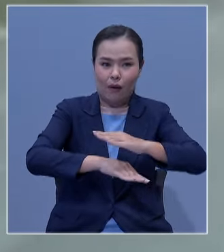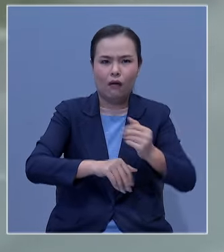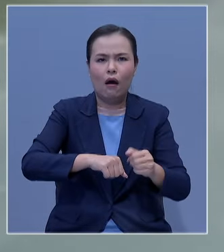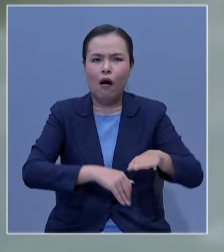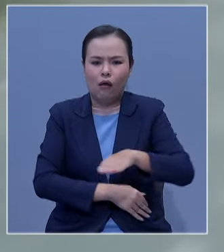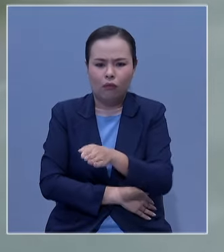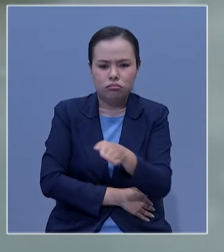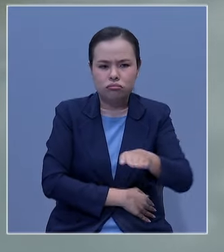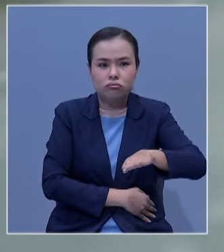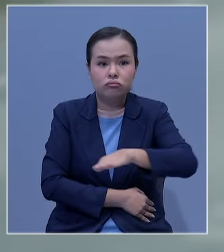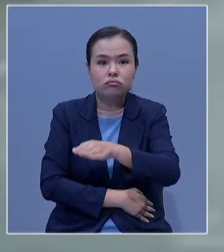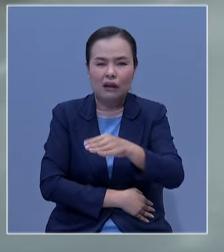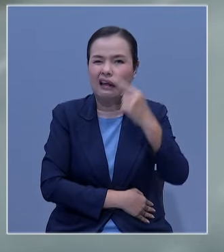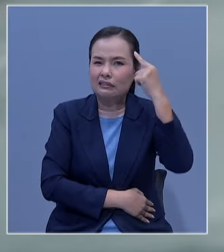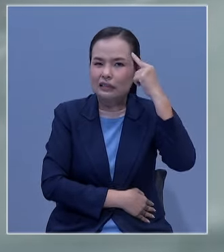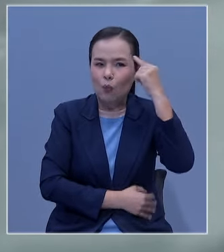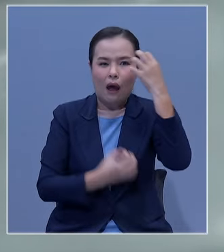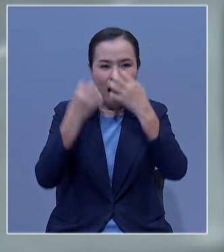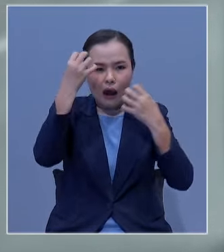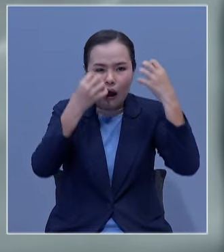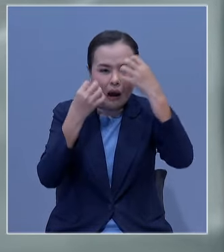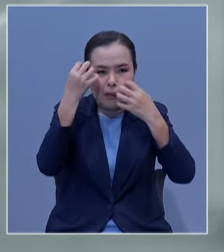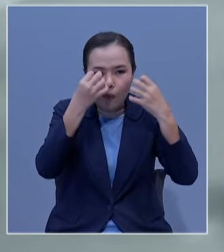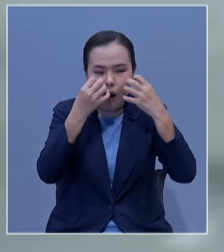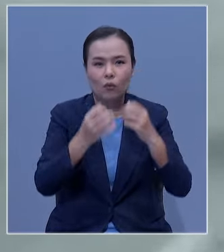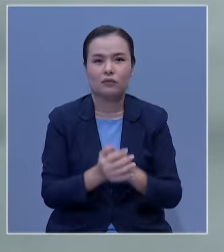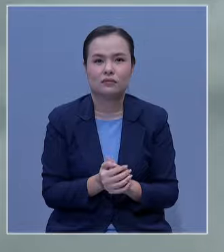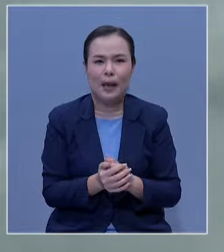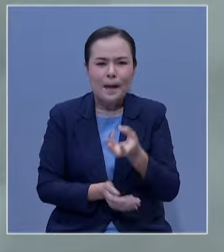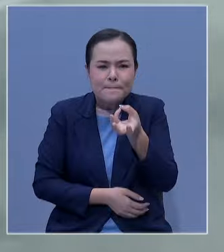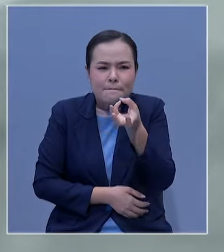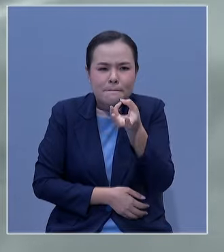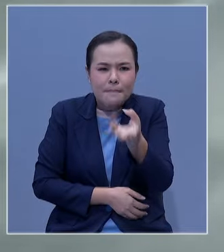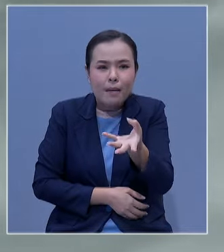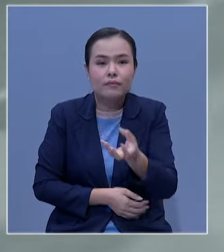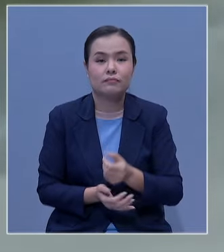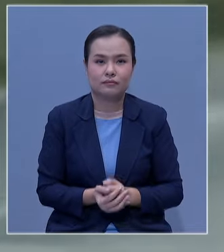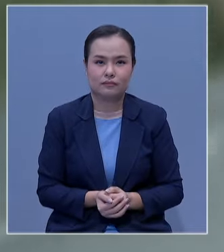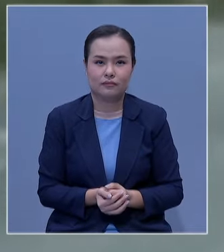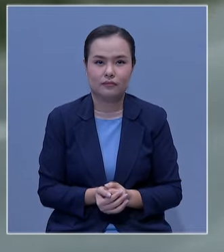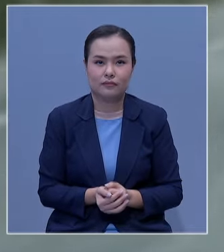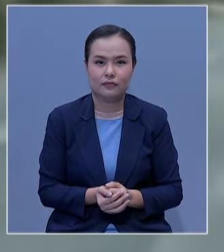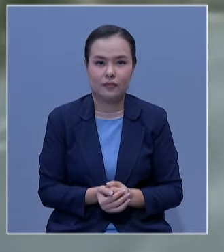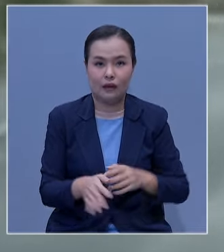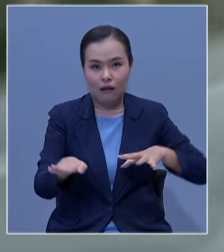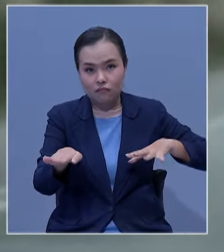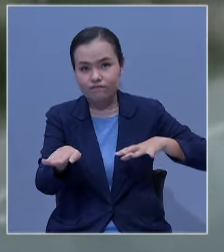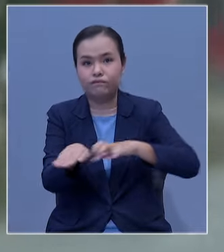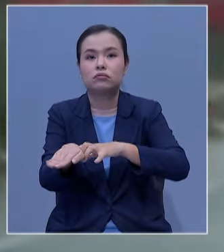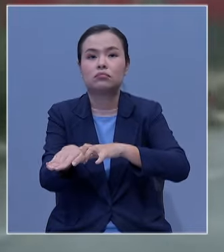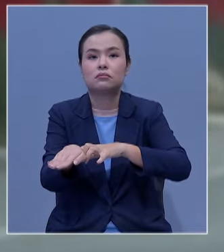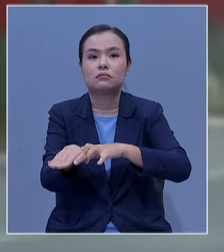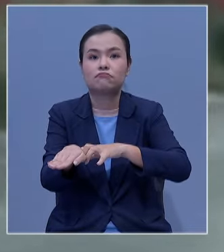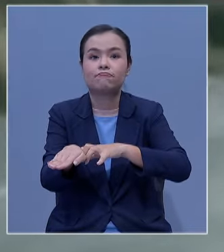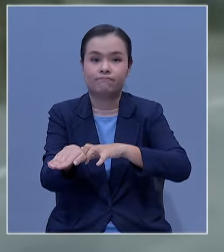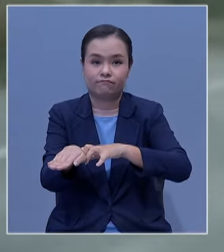ไปสายมาแบบนี้คนขับน่าจะเมาแล้วไม่นานครับแป๊บเดียวแค่นั้นตามในคลิปก็เกิดอุบัติเหตุไปชนรถคันหน้าตาม